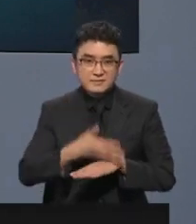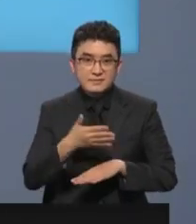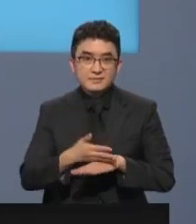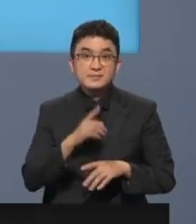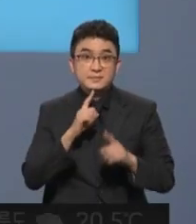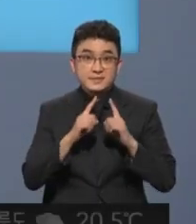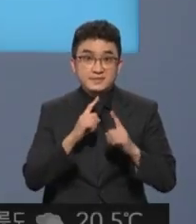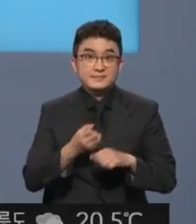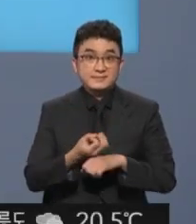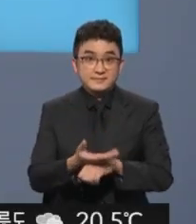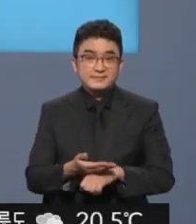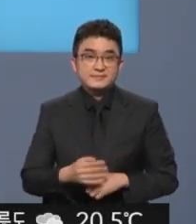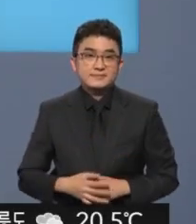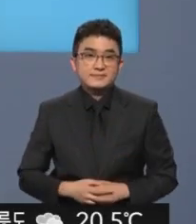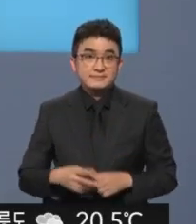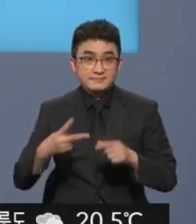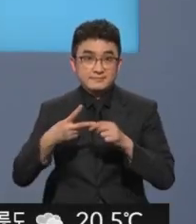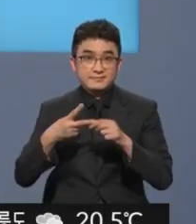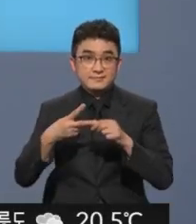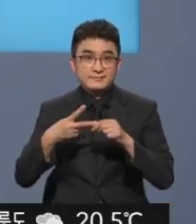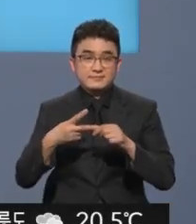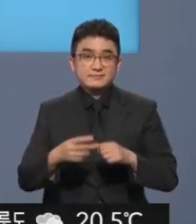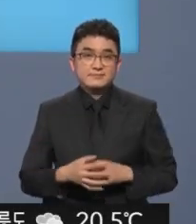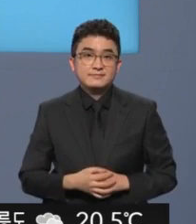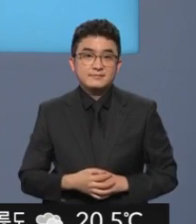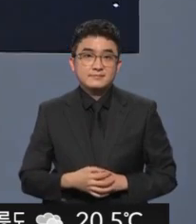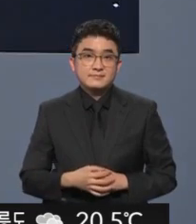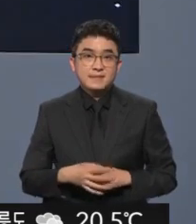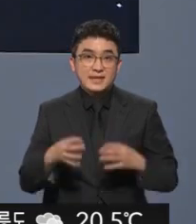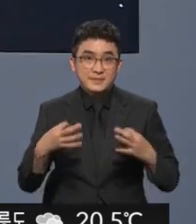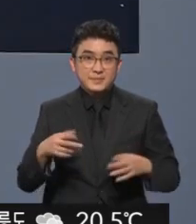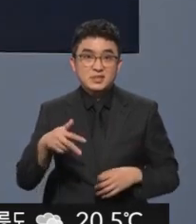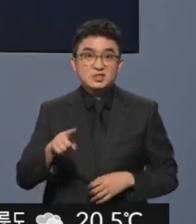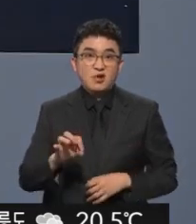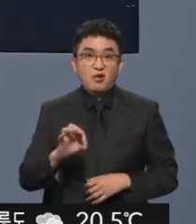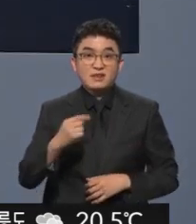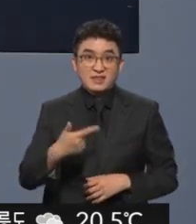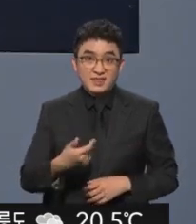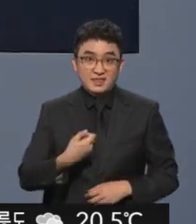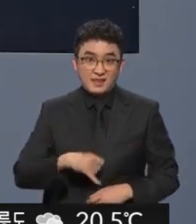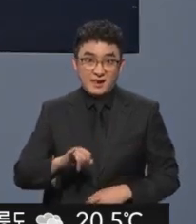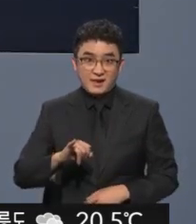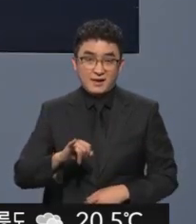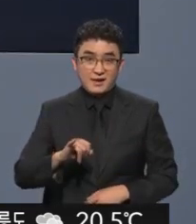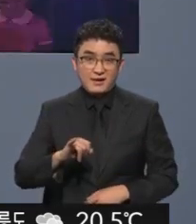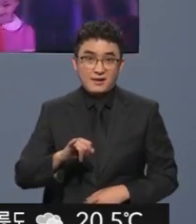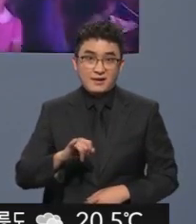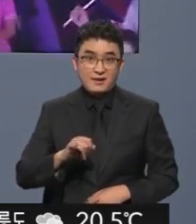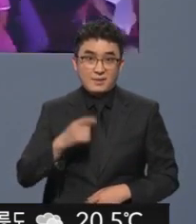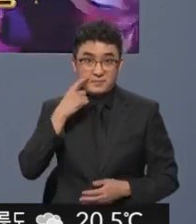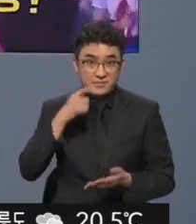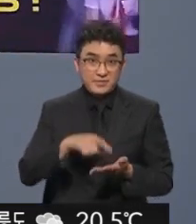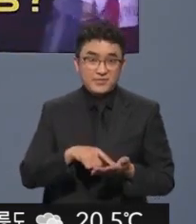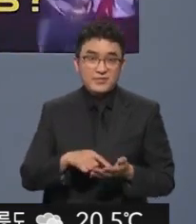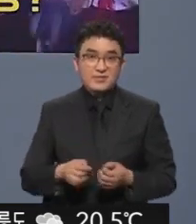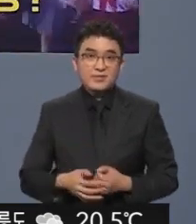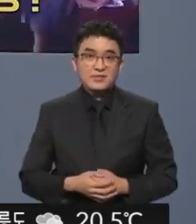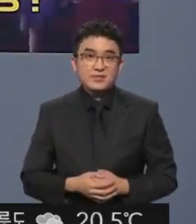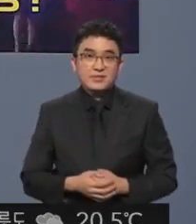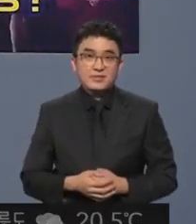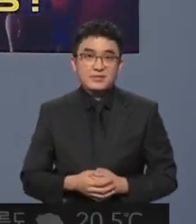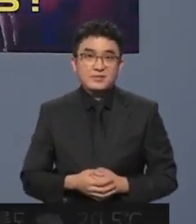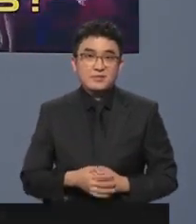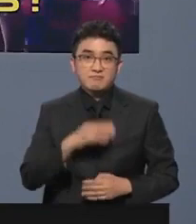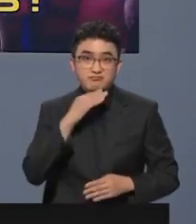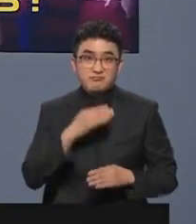두 번째 팁입니다 김정은 딸 최초 등장 최근 북한 정권 소립 74주년